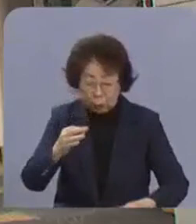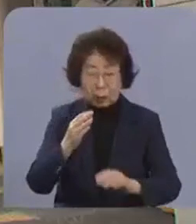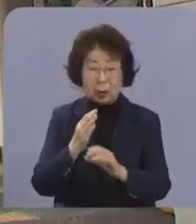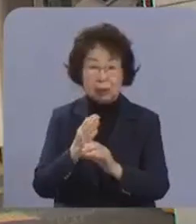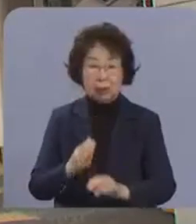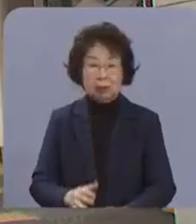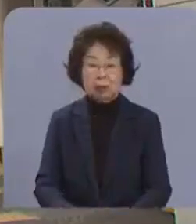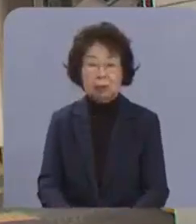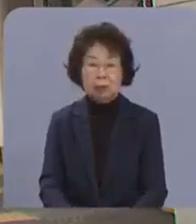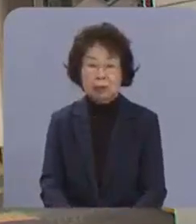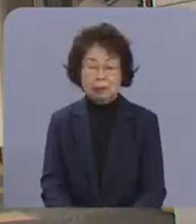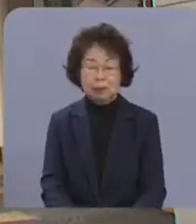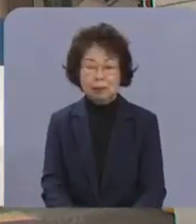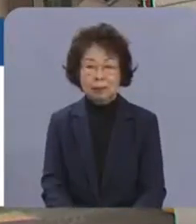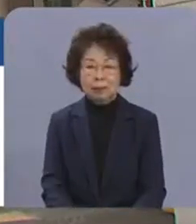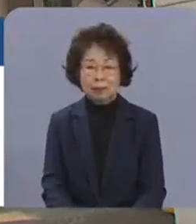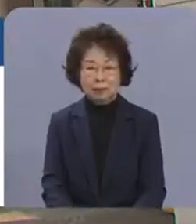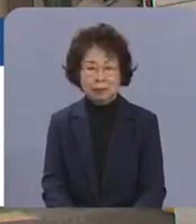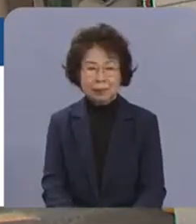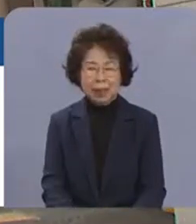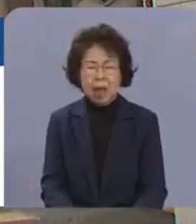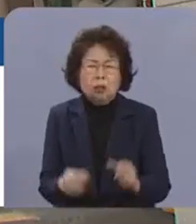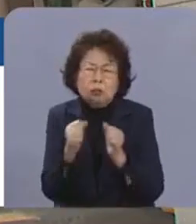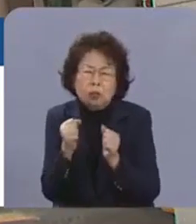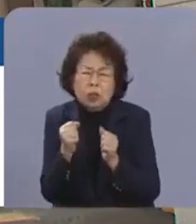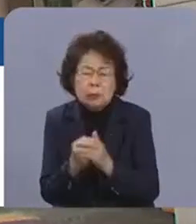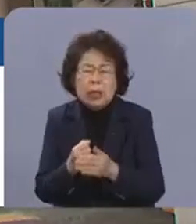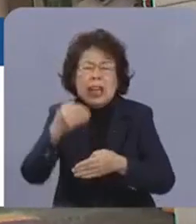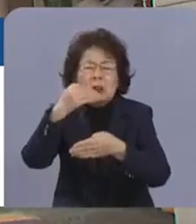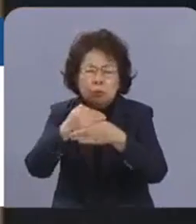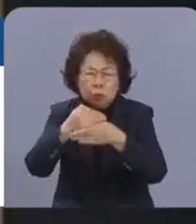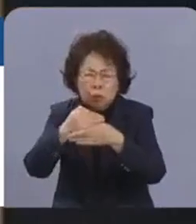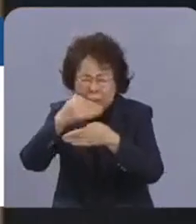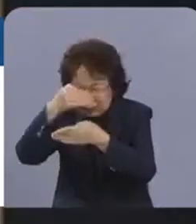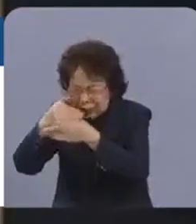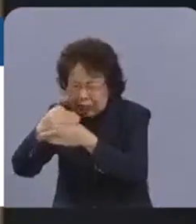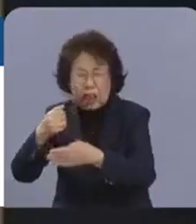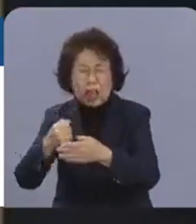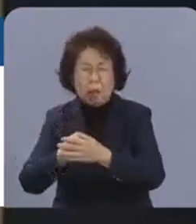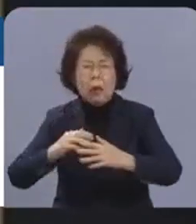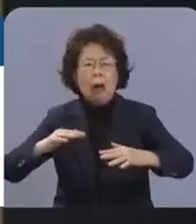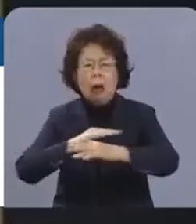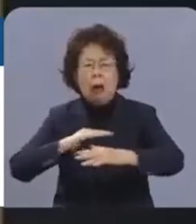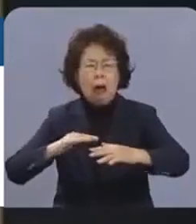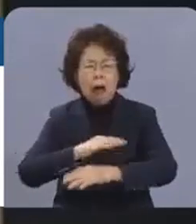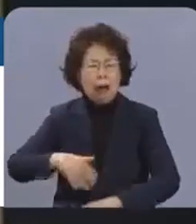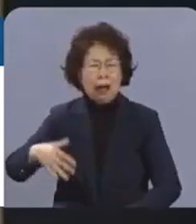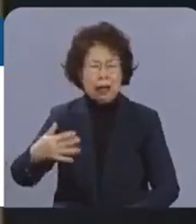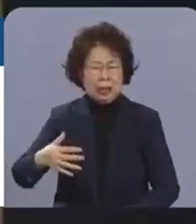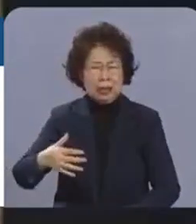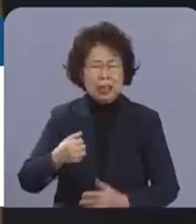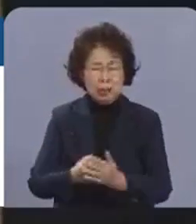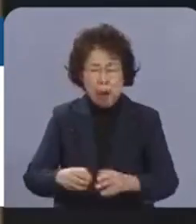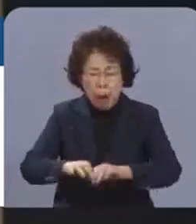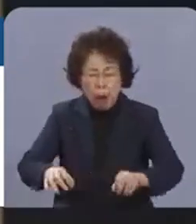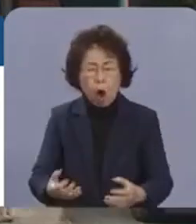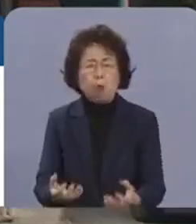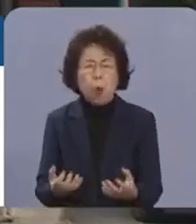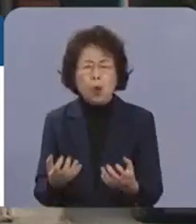있습니다 장문이 날이 추우니까 너무 꼭꼭 닫아서 그런 거 같아 현장 확인해서 보일러